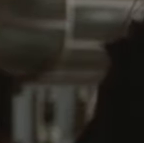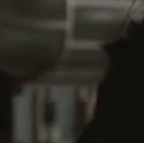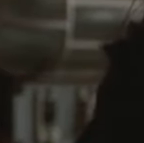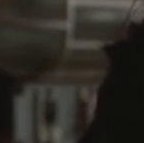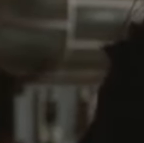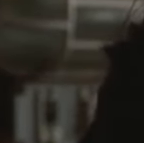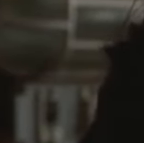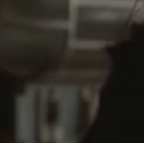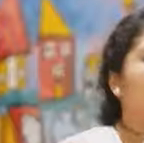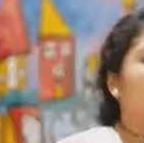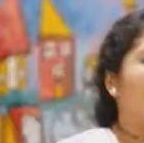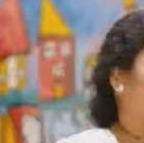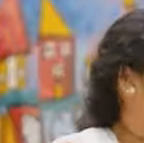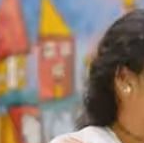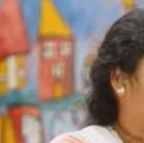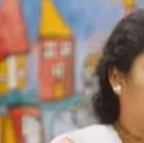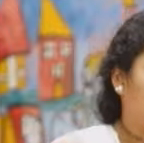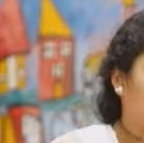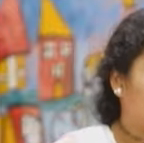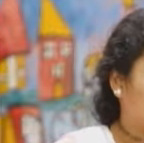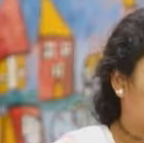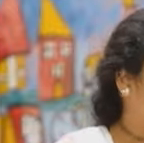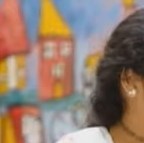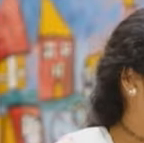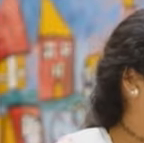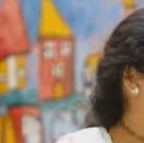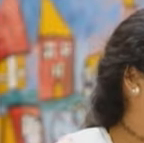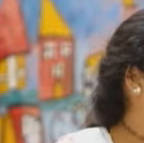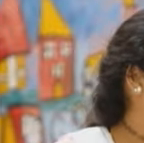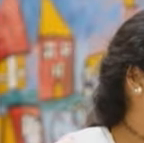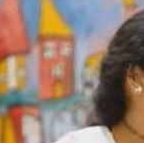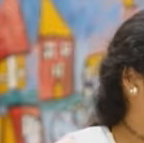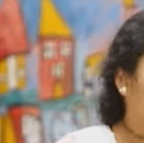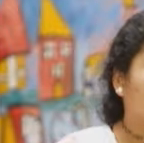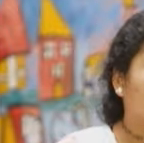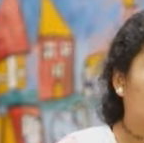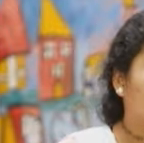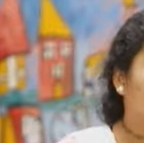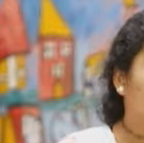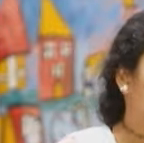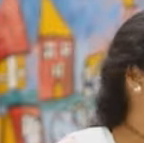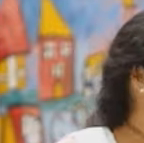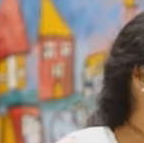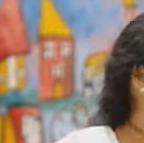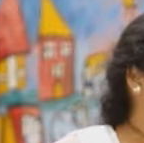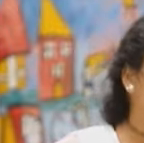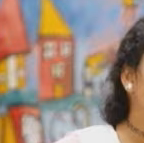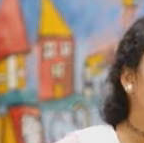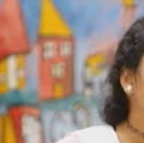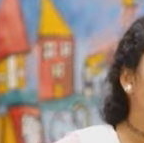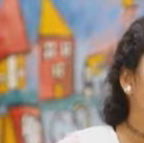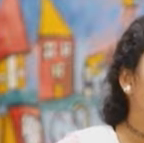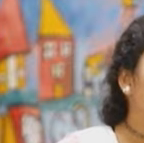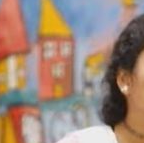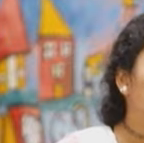e la difficoltà di comunicazione in ambienti familiari misti. A casa, qualche volta comunico con i miei genitori con il linguaggio dei segni o leggendo